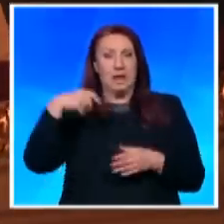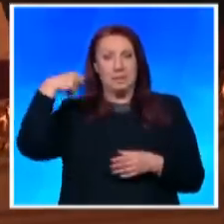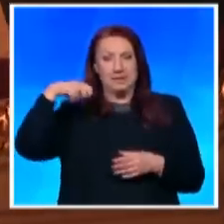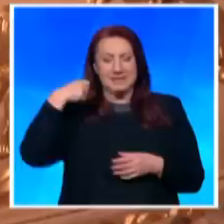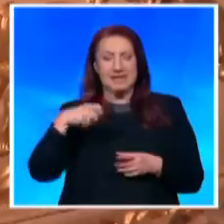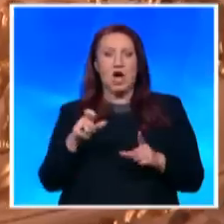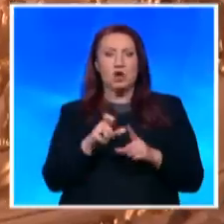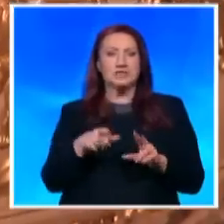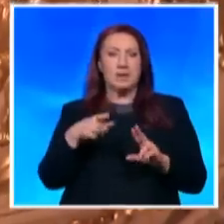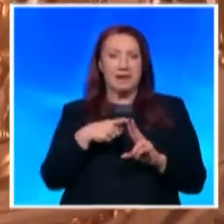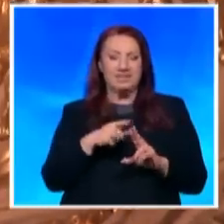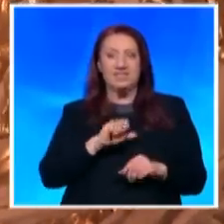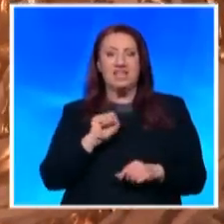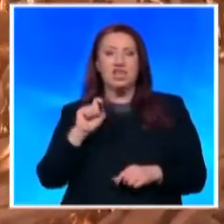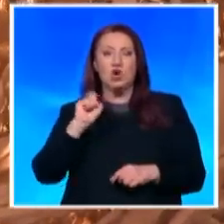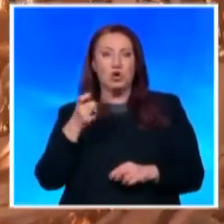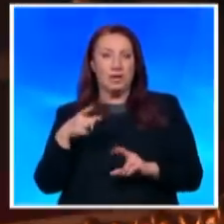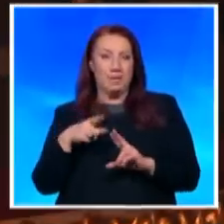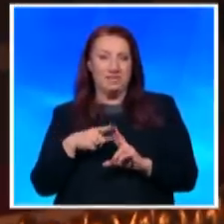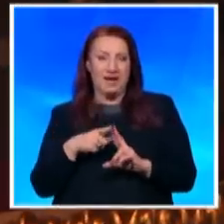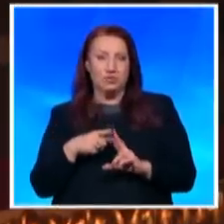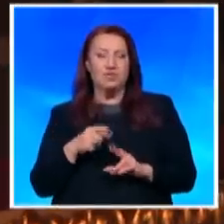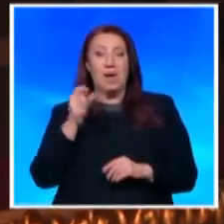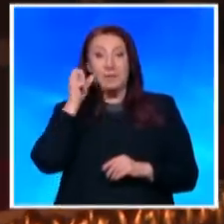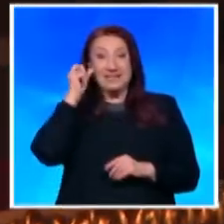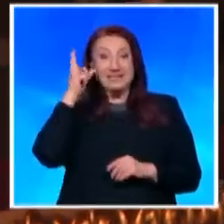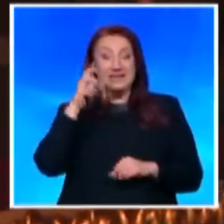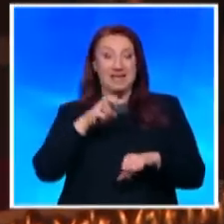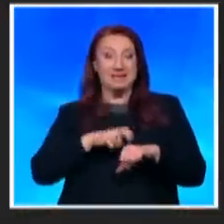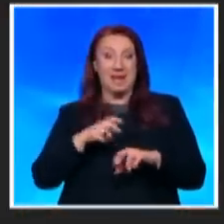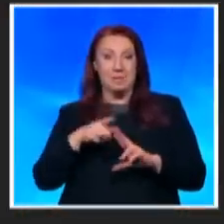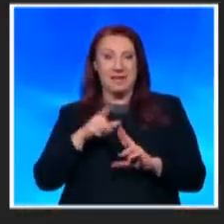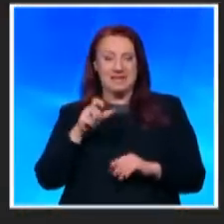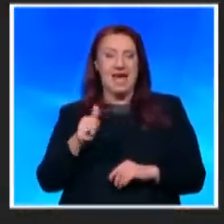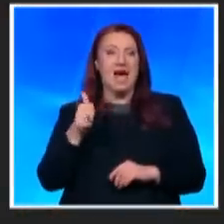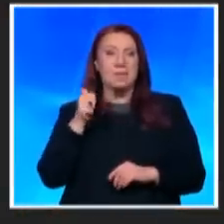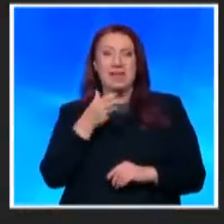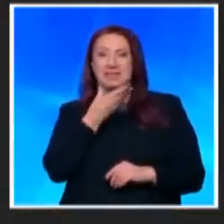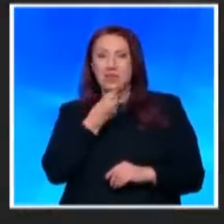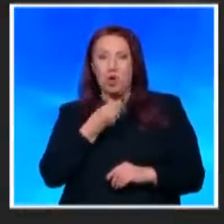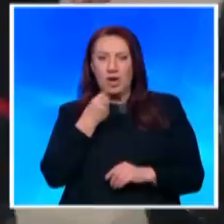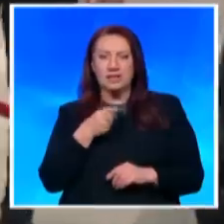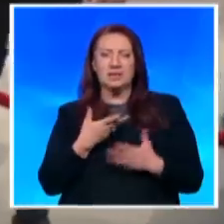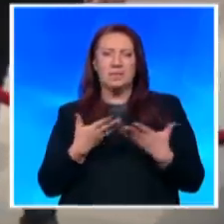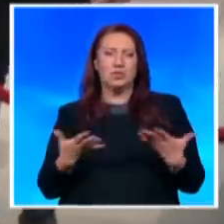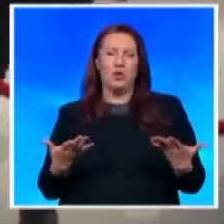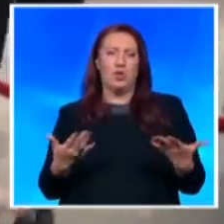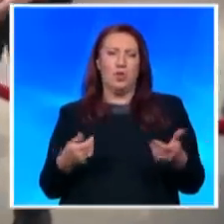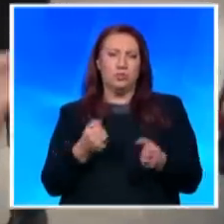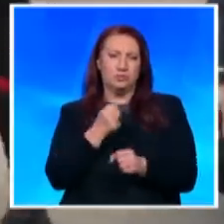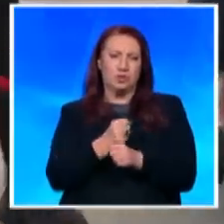Росен Плевнелиев и Георги Първанов, почетният председател на ДПС Ахмед Доган, десетки колеги на примата. Лили